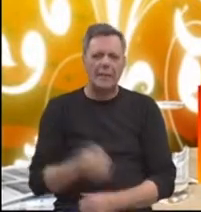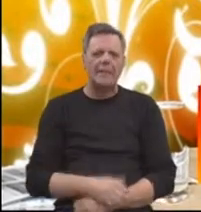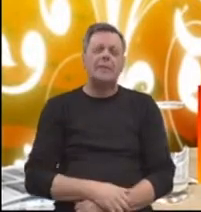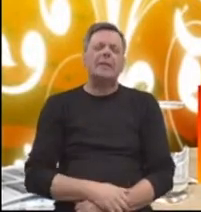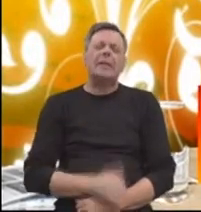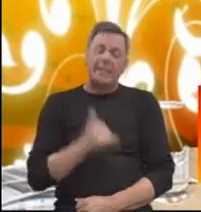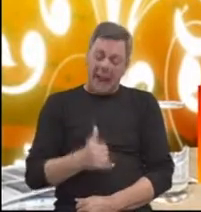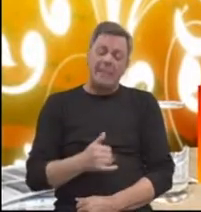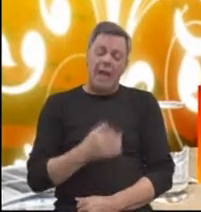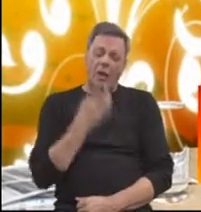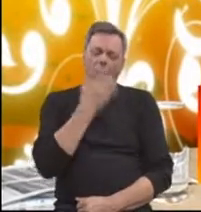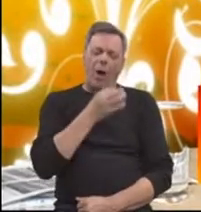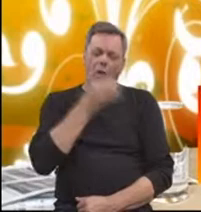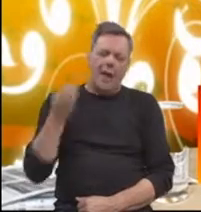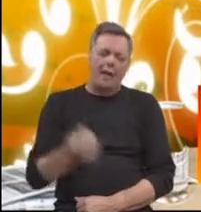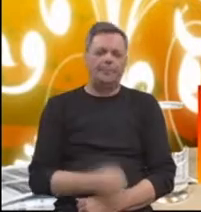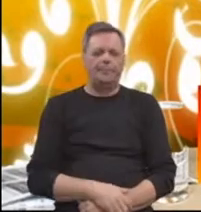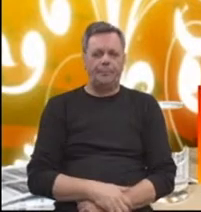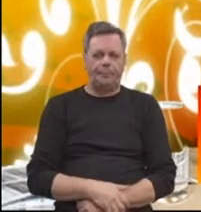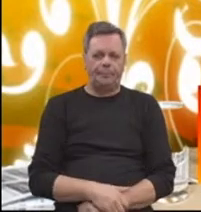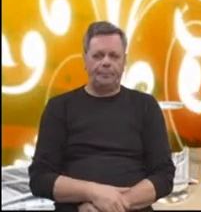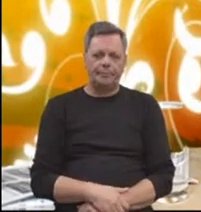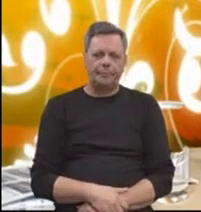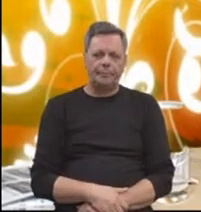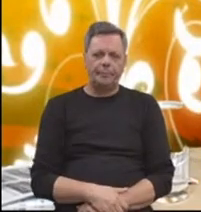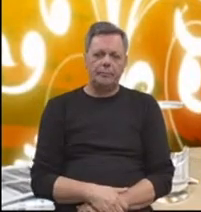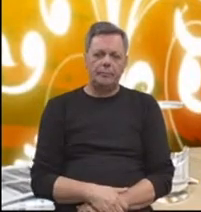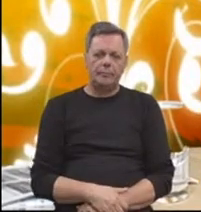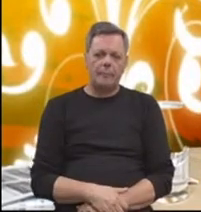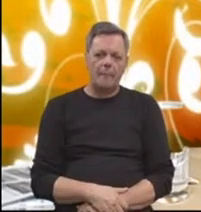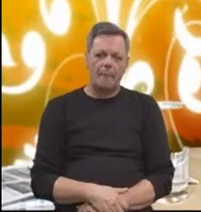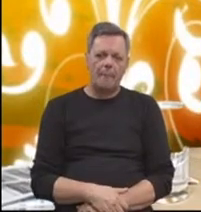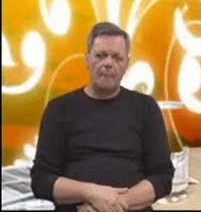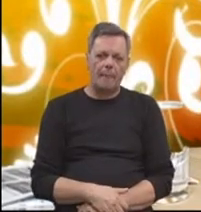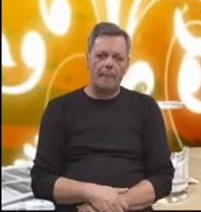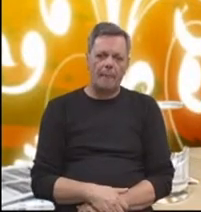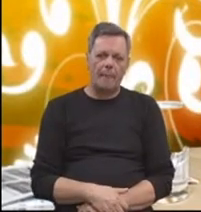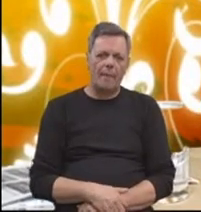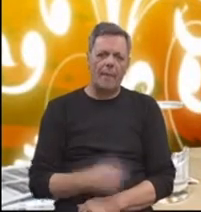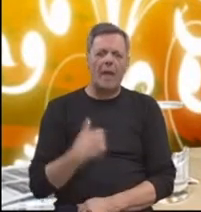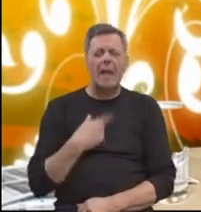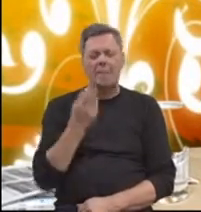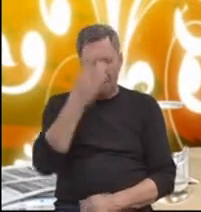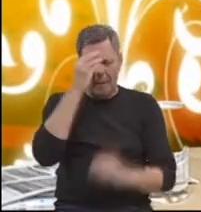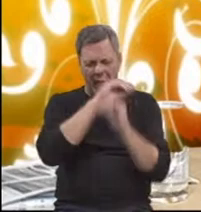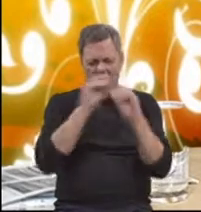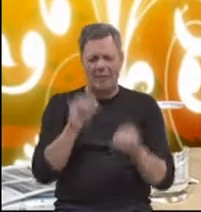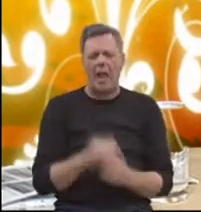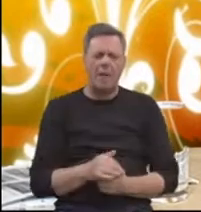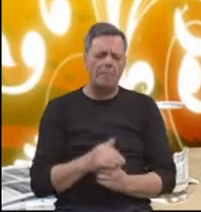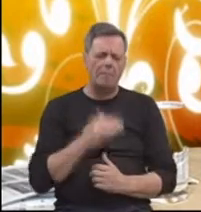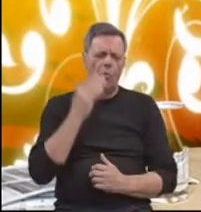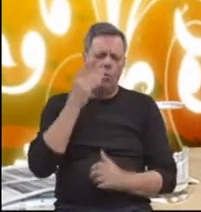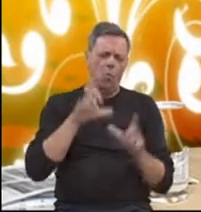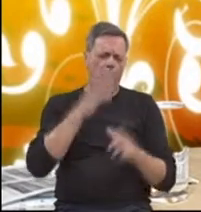je jako topal, juče je bio pristojan dan još. Uvijek malo hladnjaka. Ali gledajte, ja sam vama najavila sljedeću